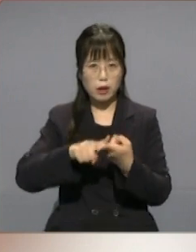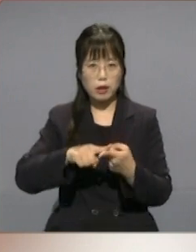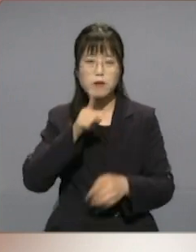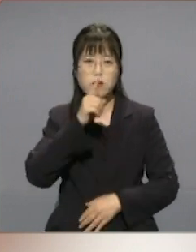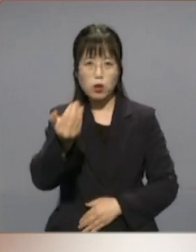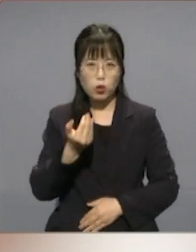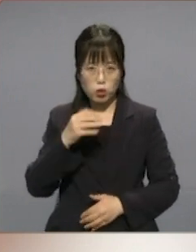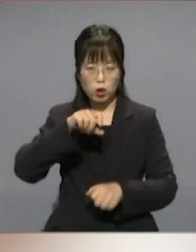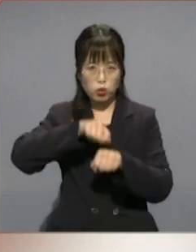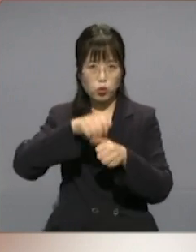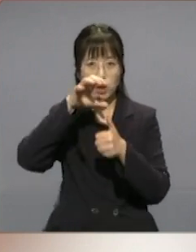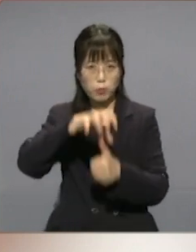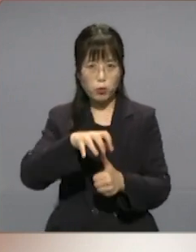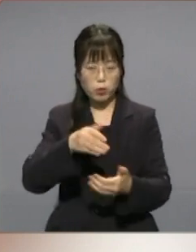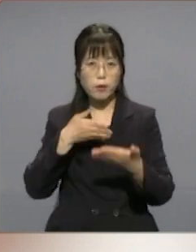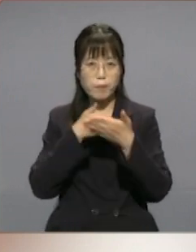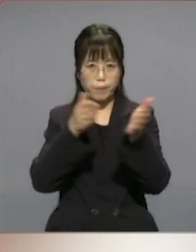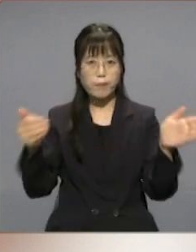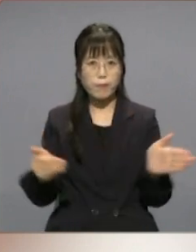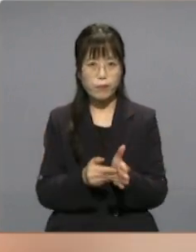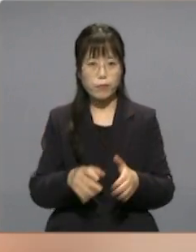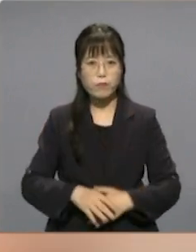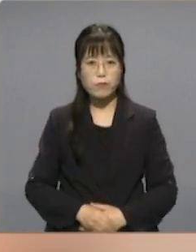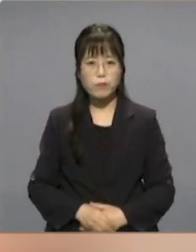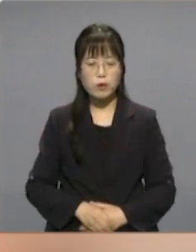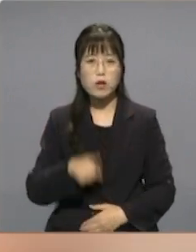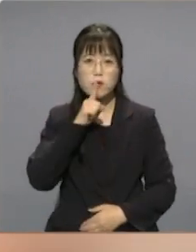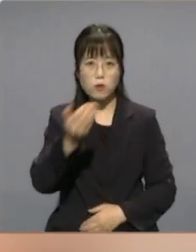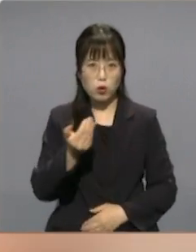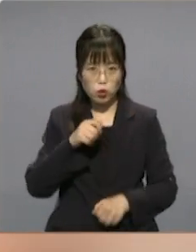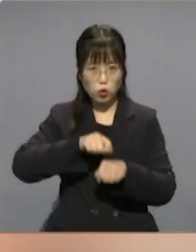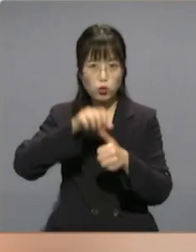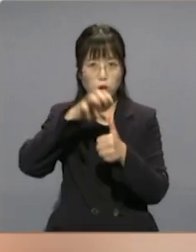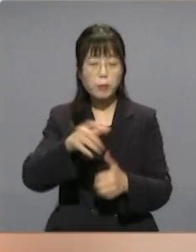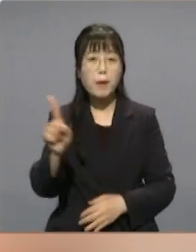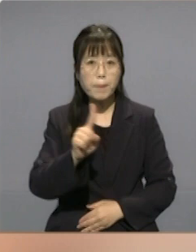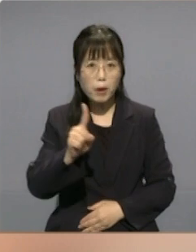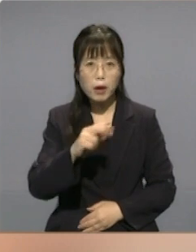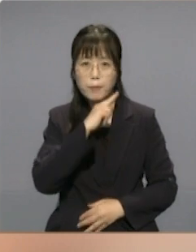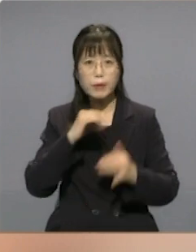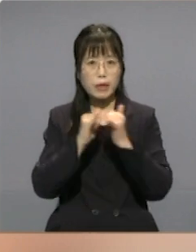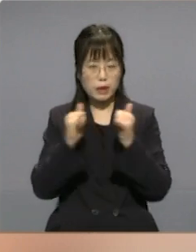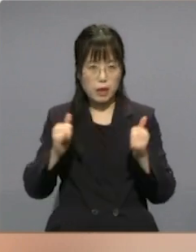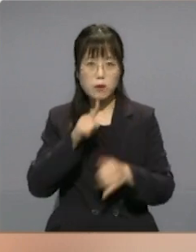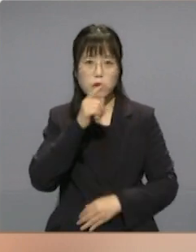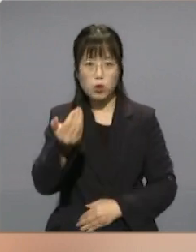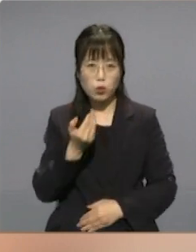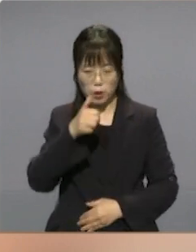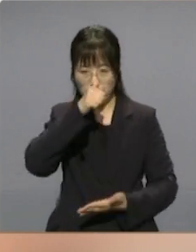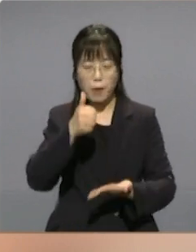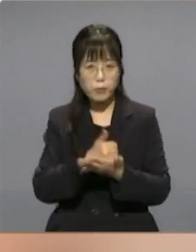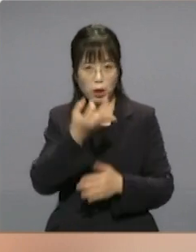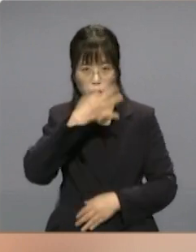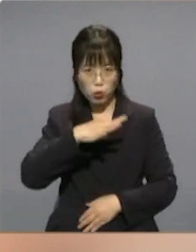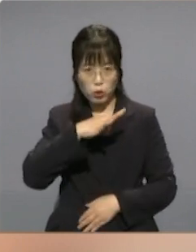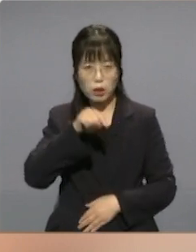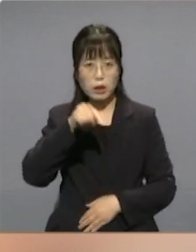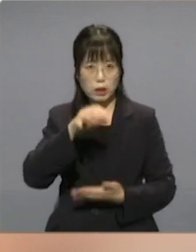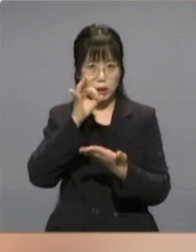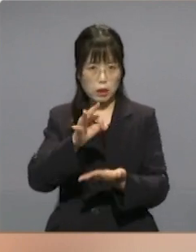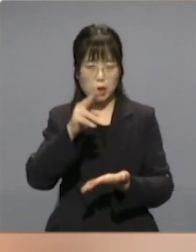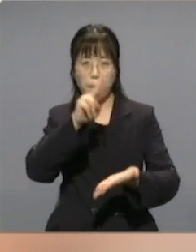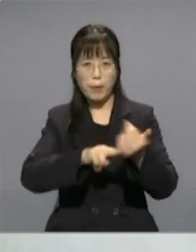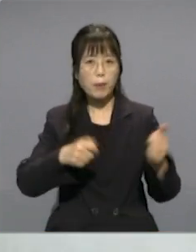기소 전 추징 보전을 청구했습니다. 기소 전 추징 보전은 피의자가 기소 전 범죄 수익에 해당하는